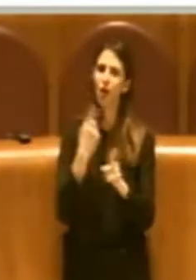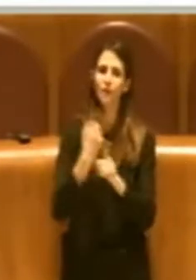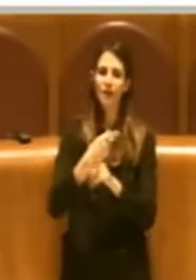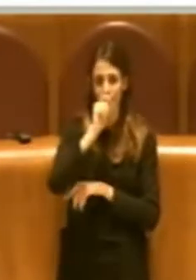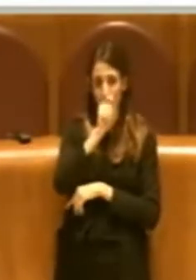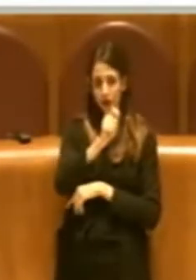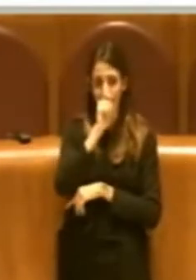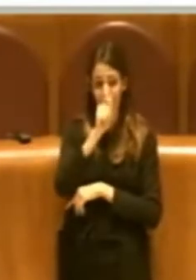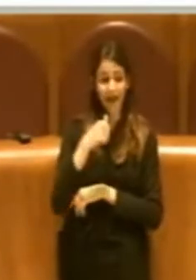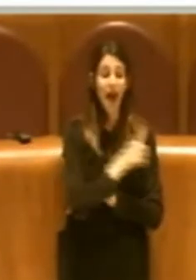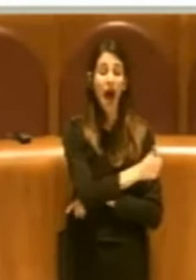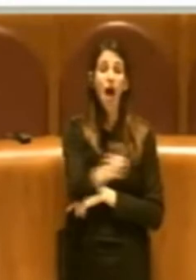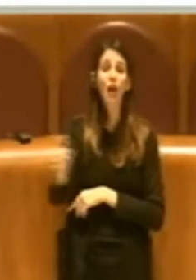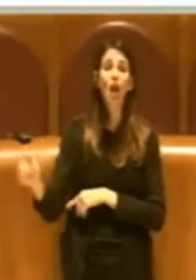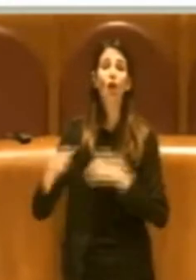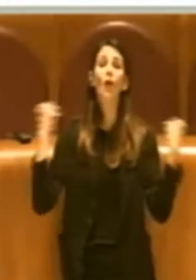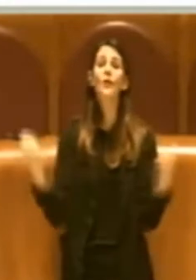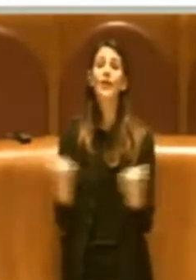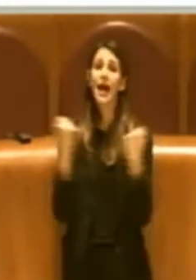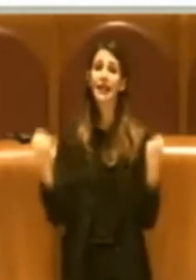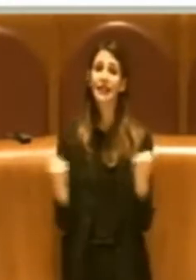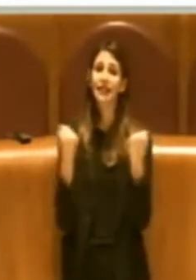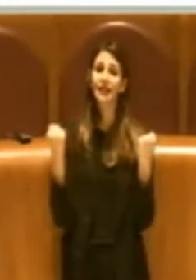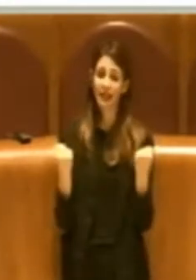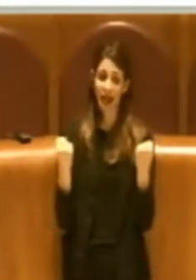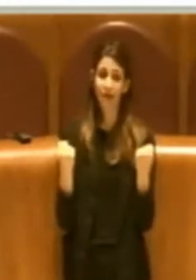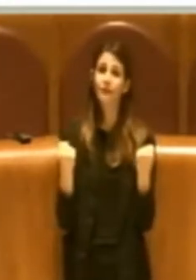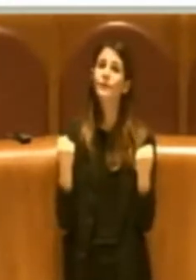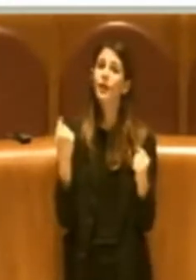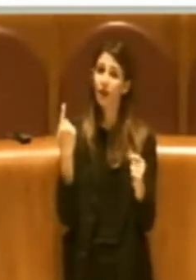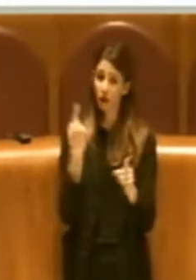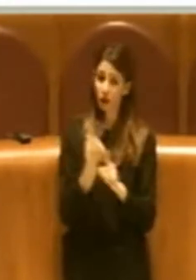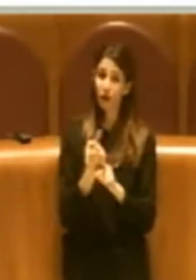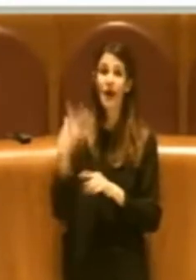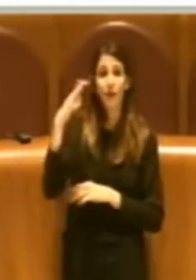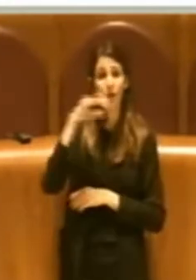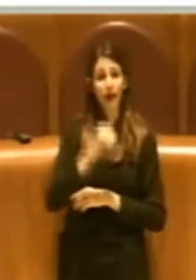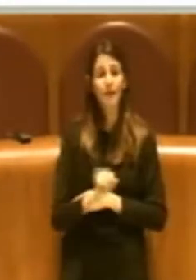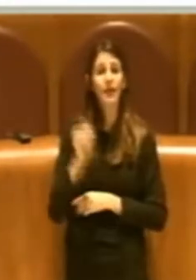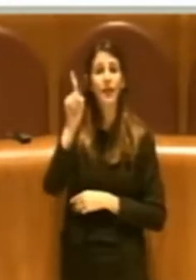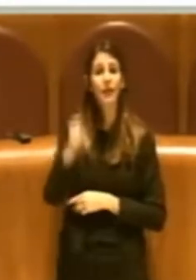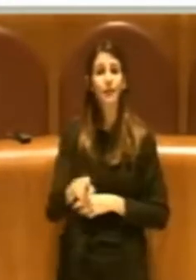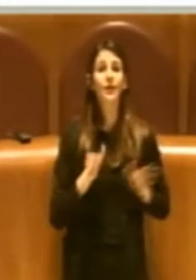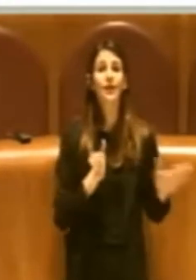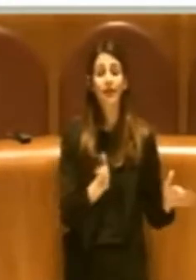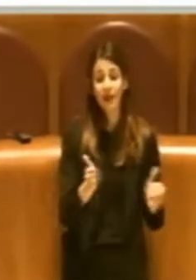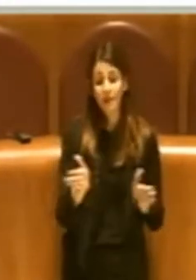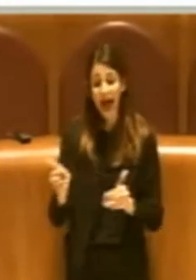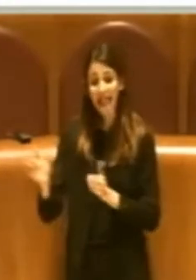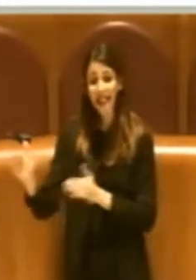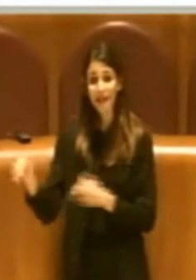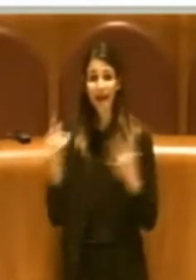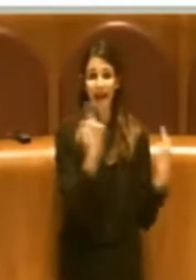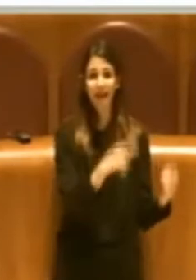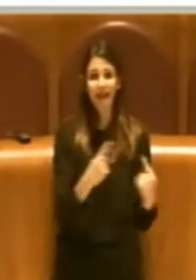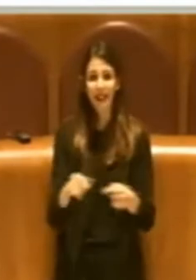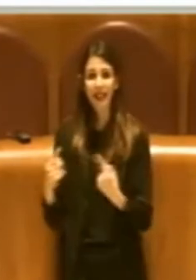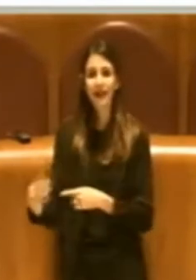descrizione oggettiva di quello che significa per gli uffici e per i diversi dipartimenti il punto verde